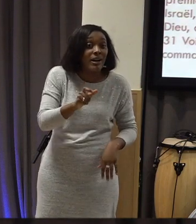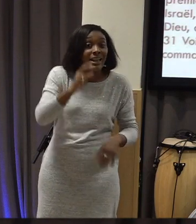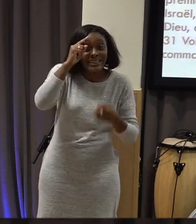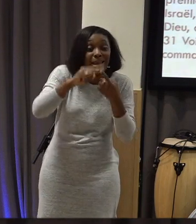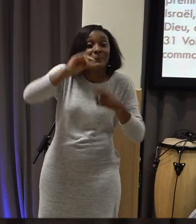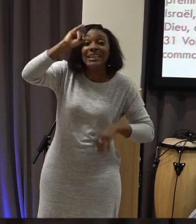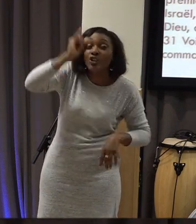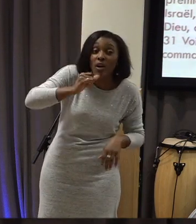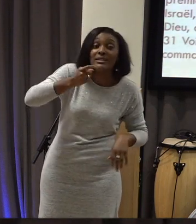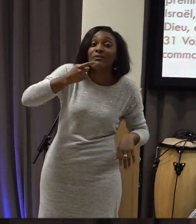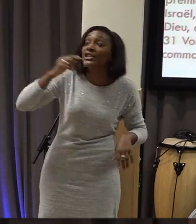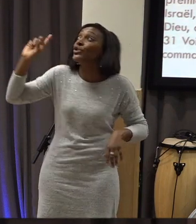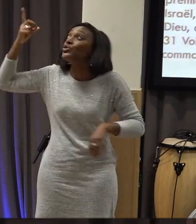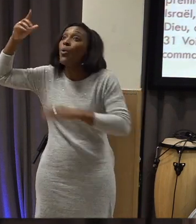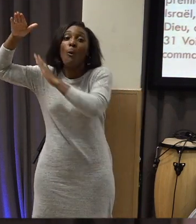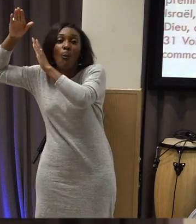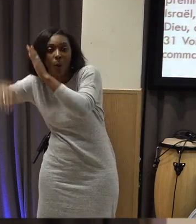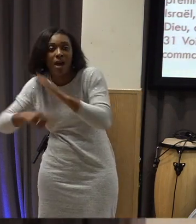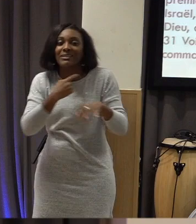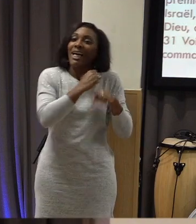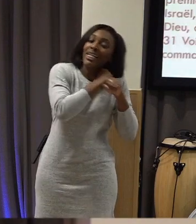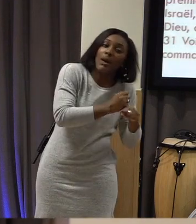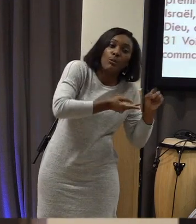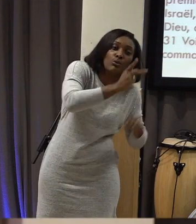Donc sachons replacer les choses dans leur contexte.